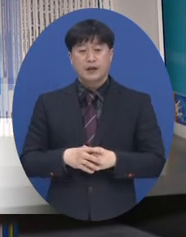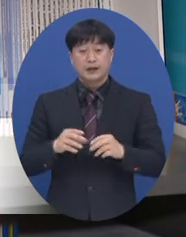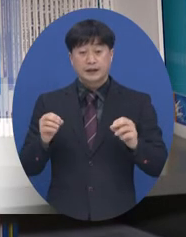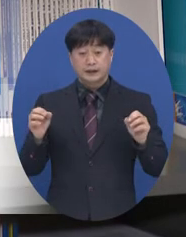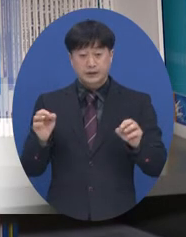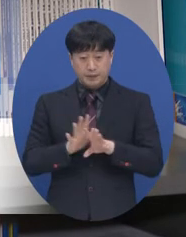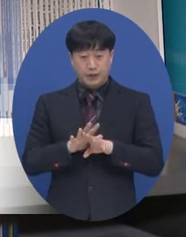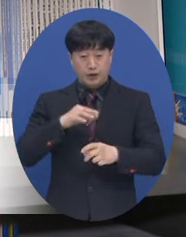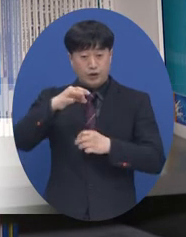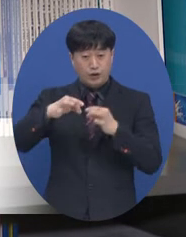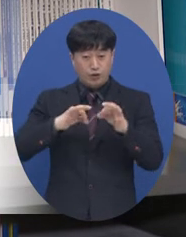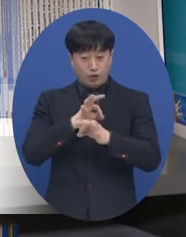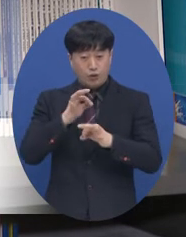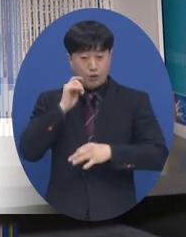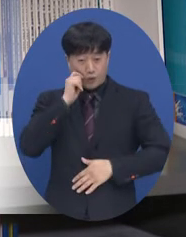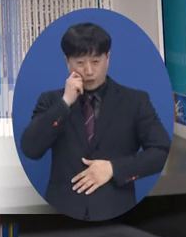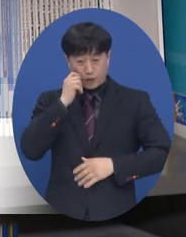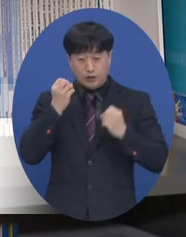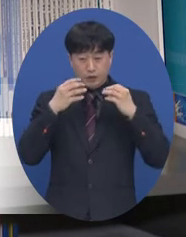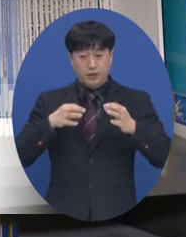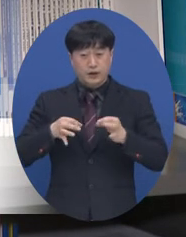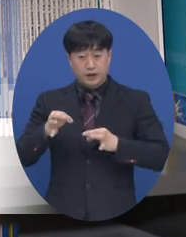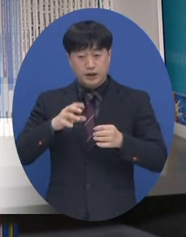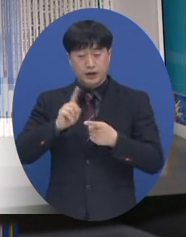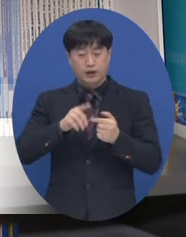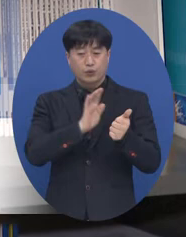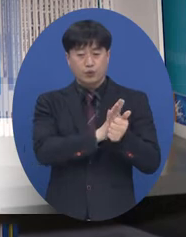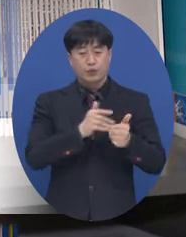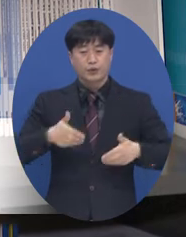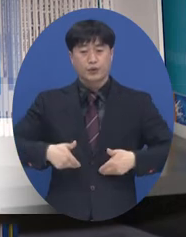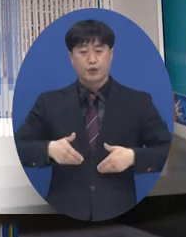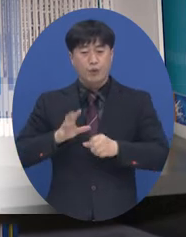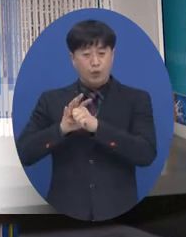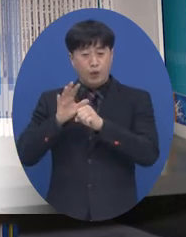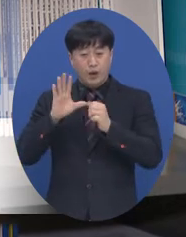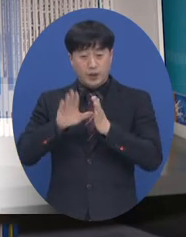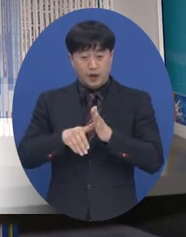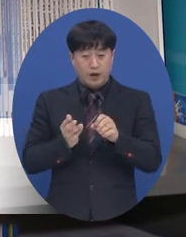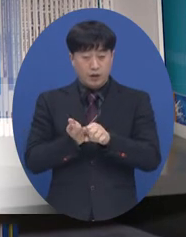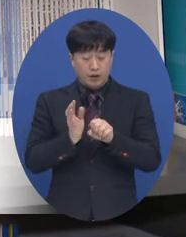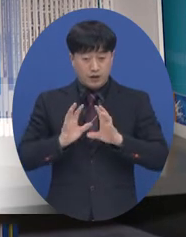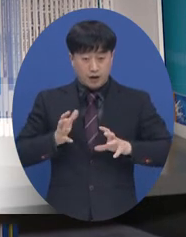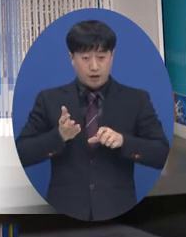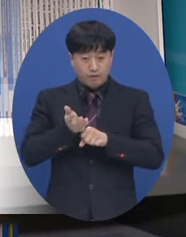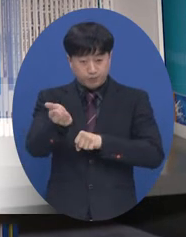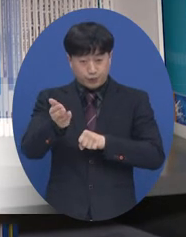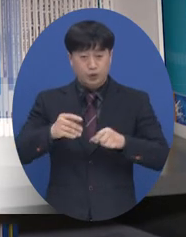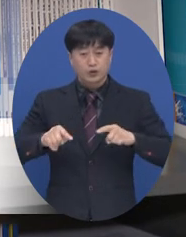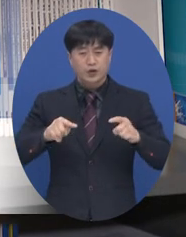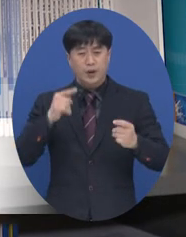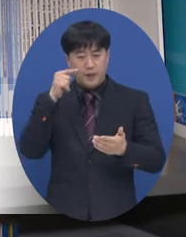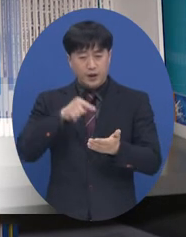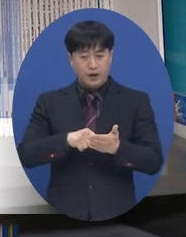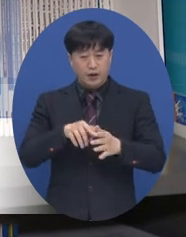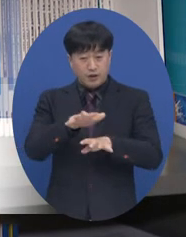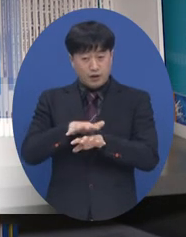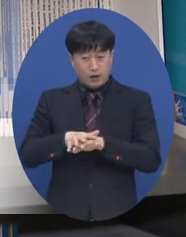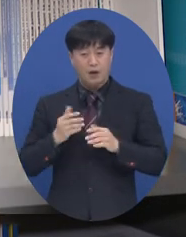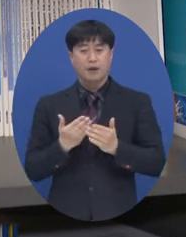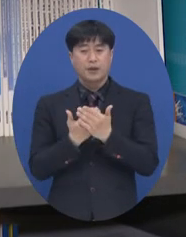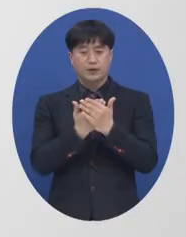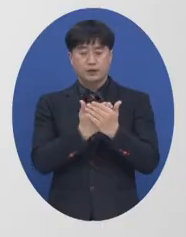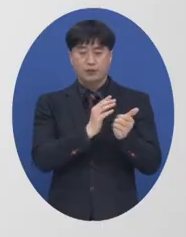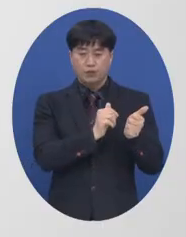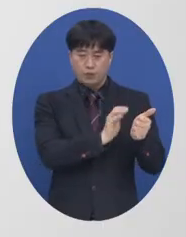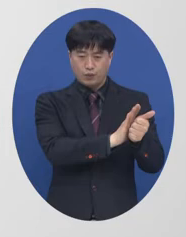비즈니스에 대한 지원이 필요하고 요 코로나 쓸 때 글로벌 진출을 위한 정책 발굴과 네트워킹 활성화 지원도 뒤따라야 할